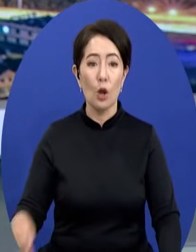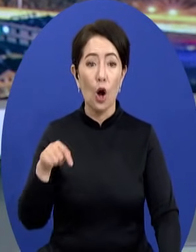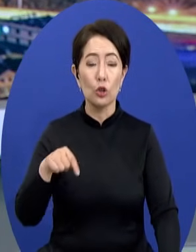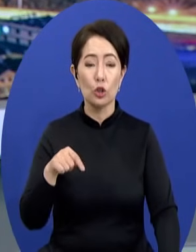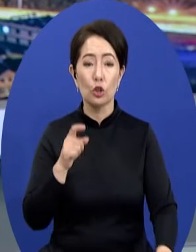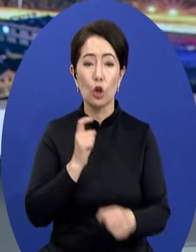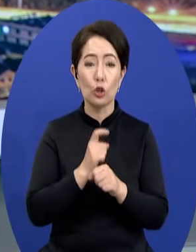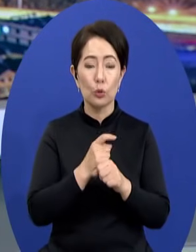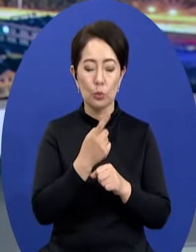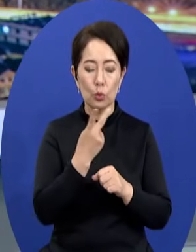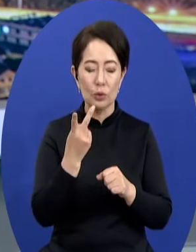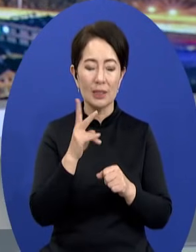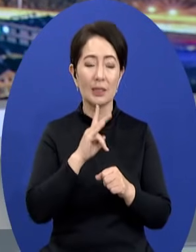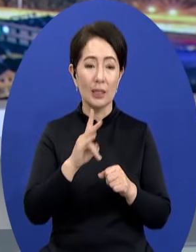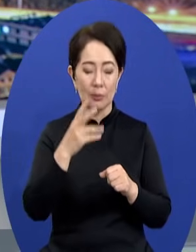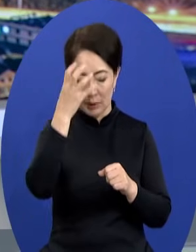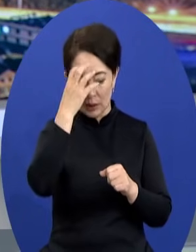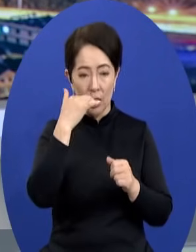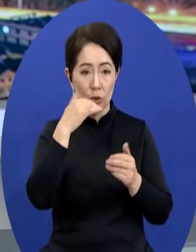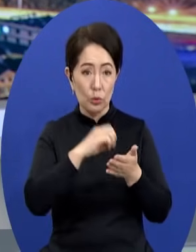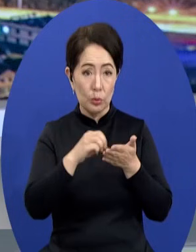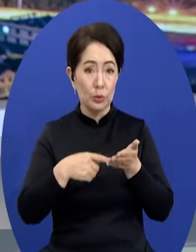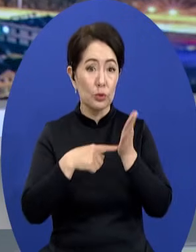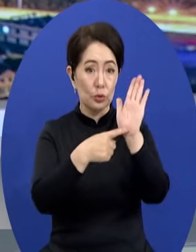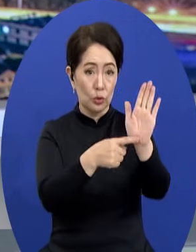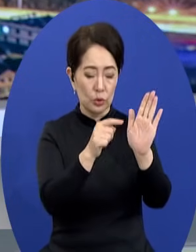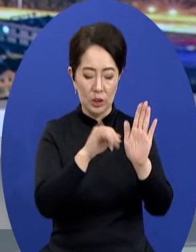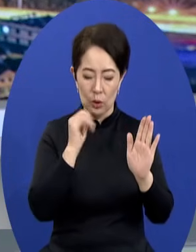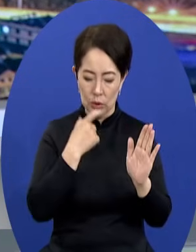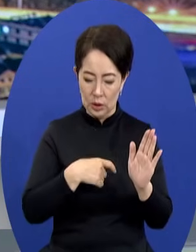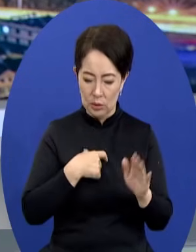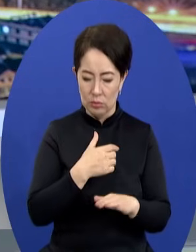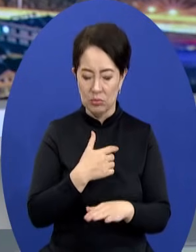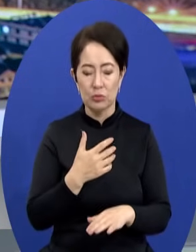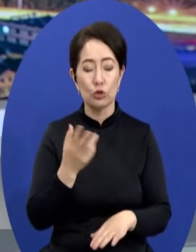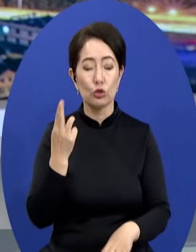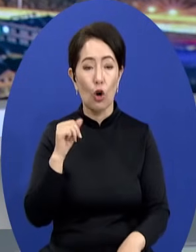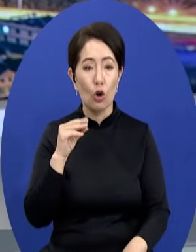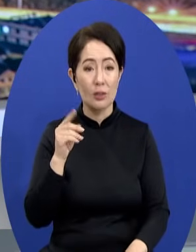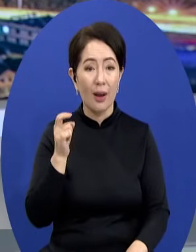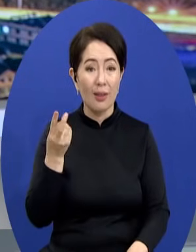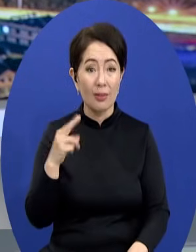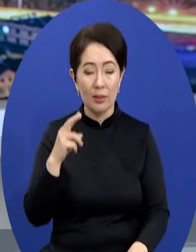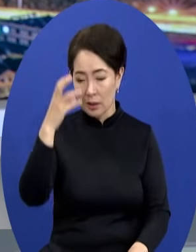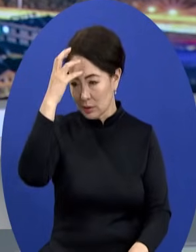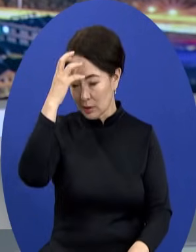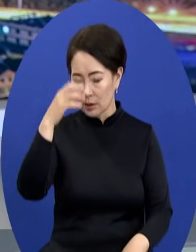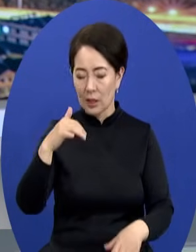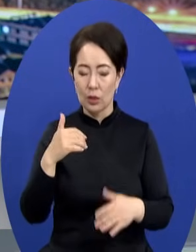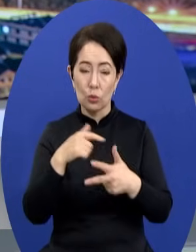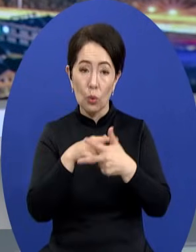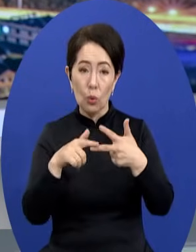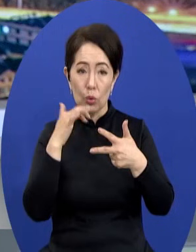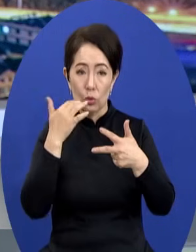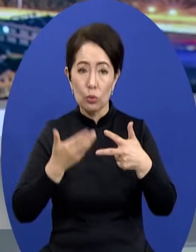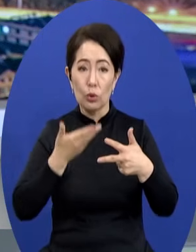Өнөөдөр хөдөлмөрийн үндэсний намаас засгийн газарт зөвлөмж хүргүүлсэн байна. Тус намын дарга улсын хурлын гишүүн Дорж Ханд засгийн газарт үндсэн 3 чиглэлээр зөвлөмж хүргүүллээ.